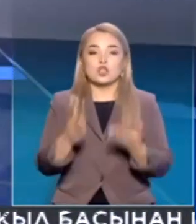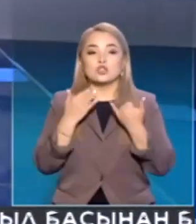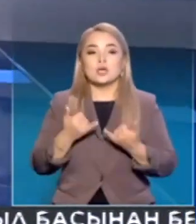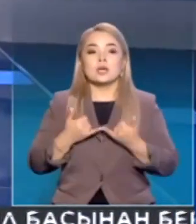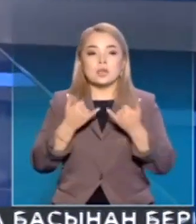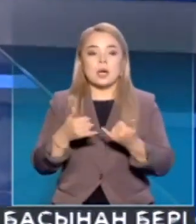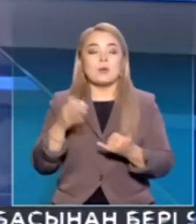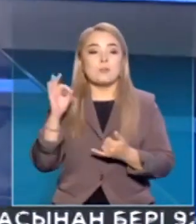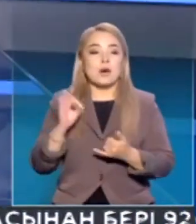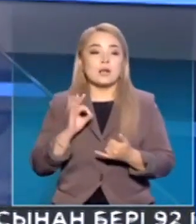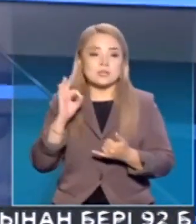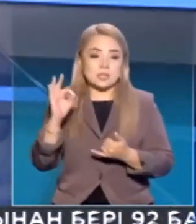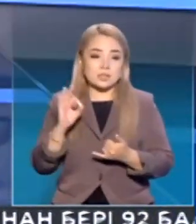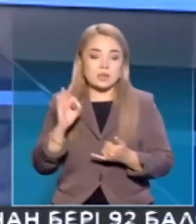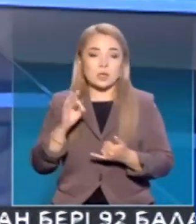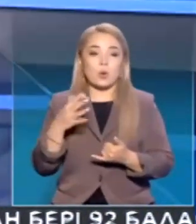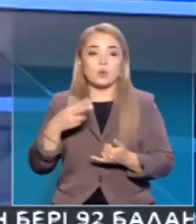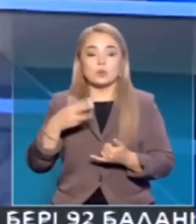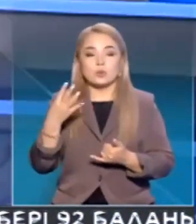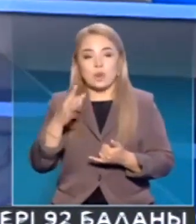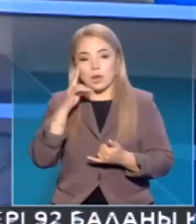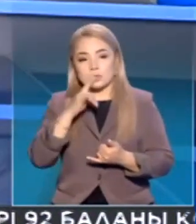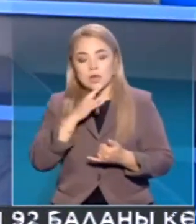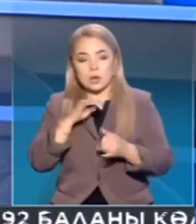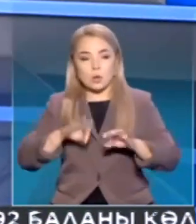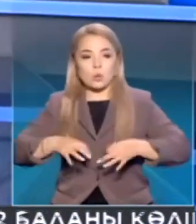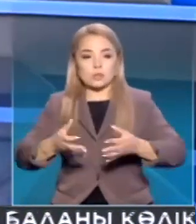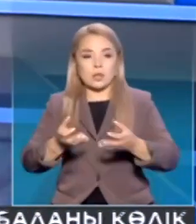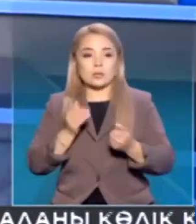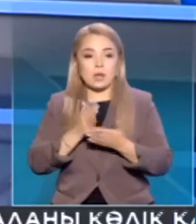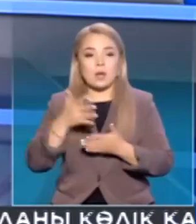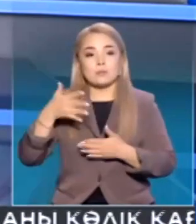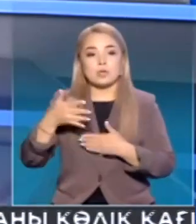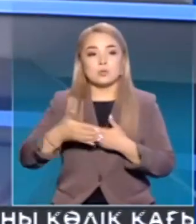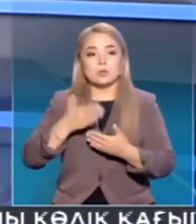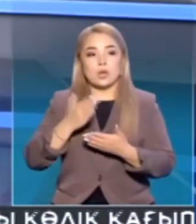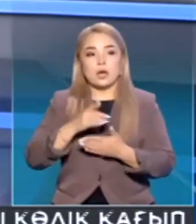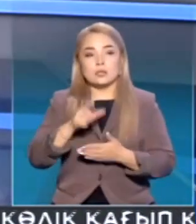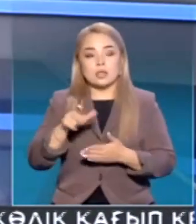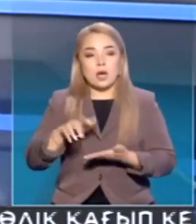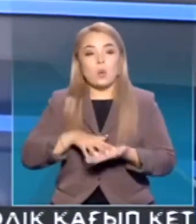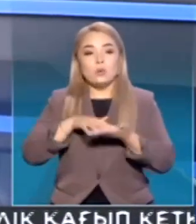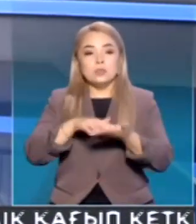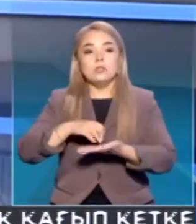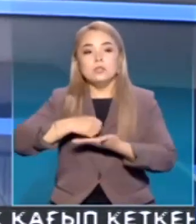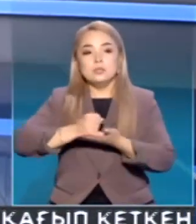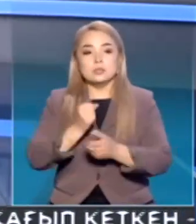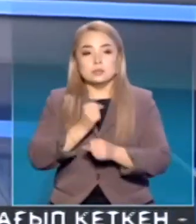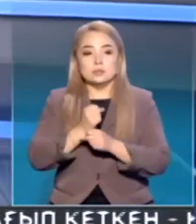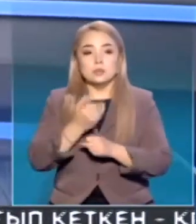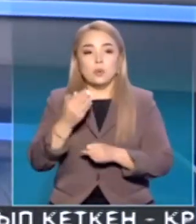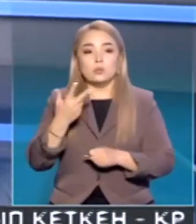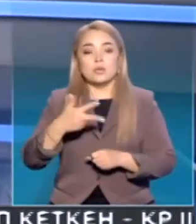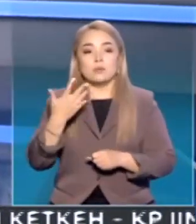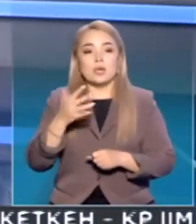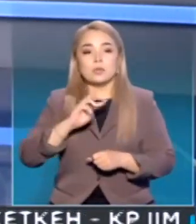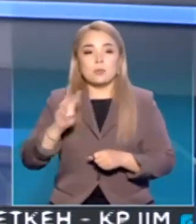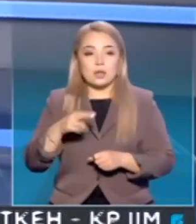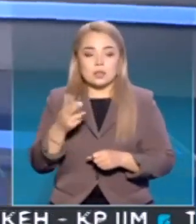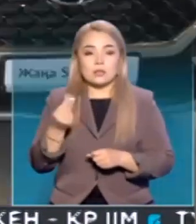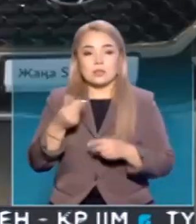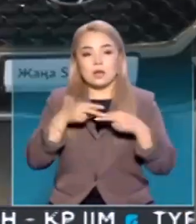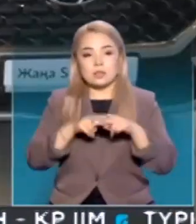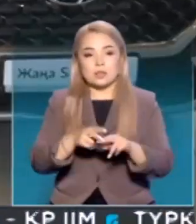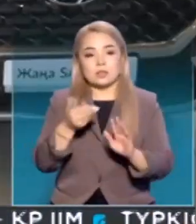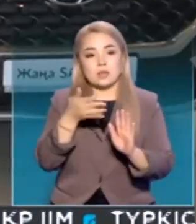Жеңілдетілген пайызды автонесие бойынша 34 қазақстандық көлік алды. Ал 5000-ға жуық клиенттің өтініші мақұлданып, оған 35 миллиардтан астам